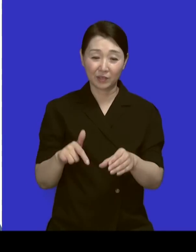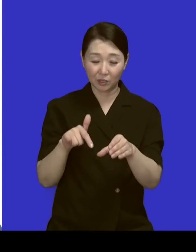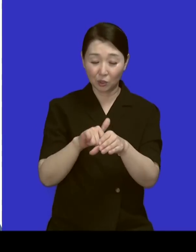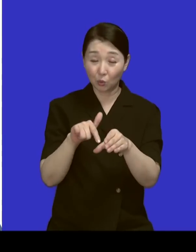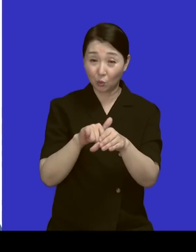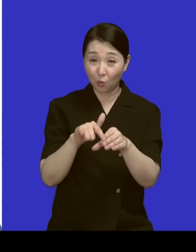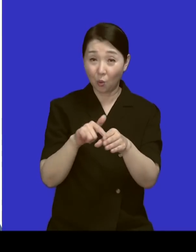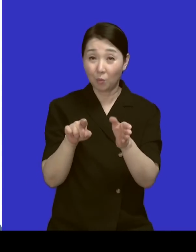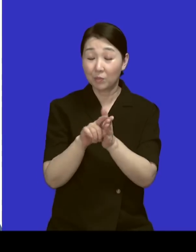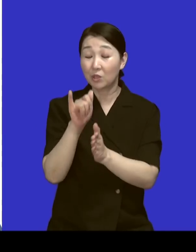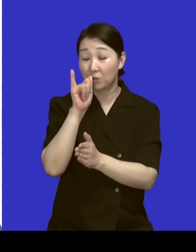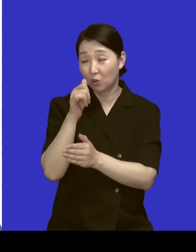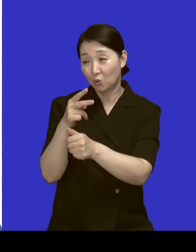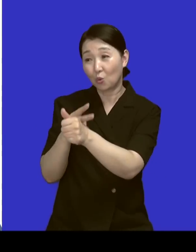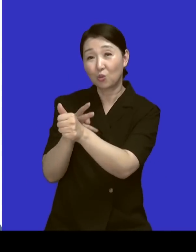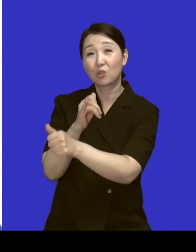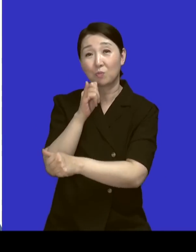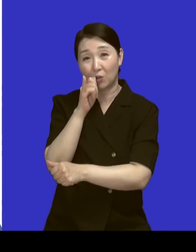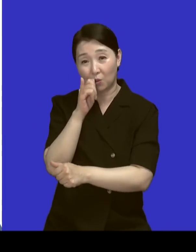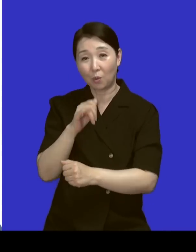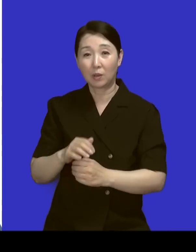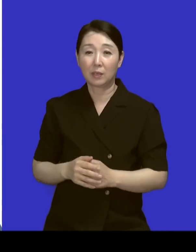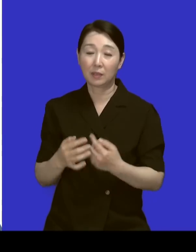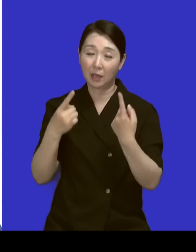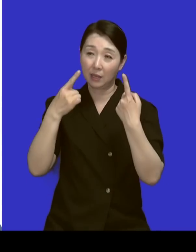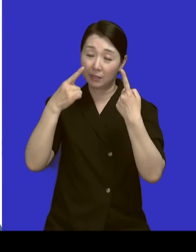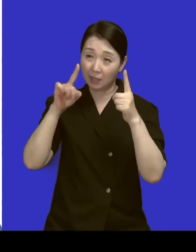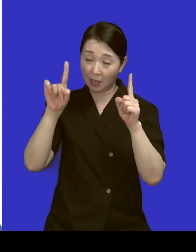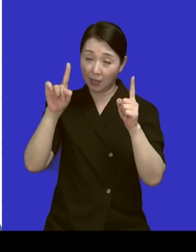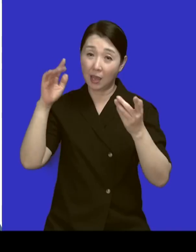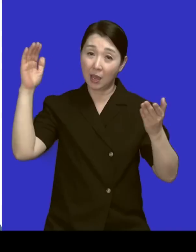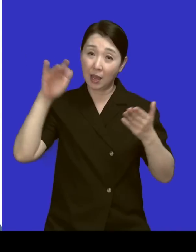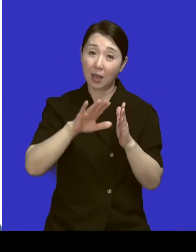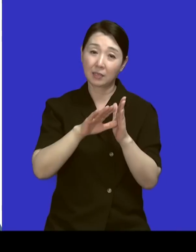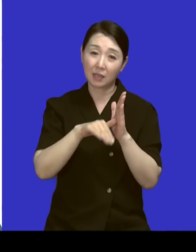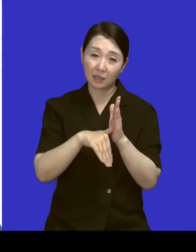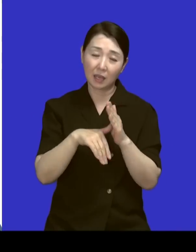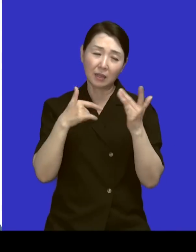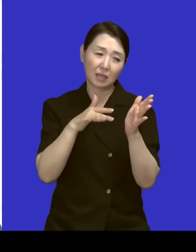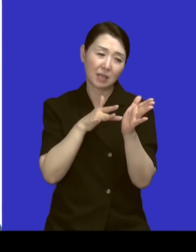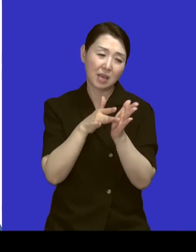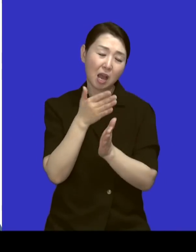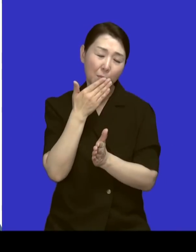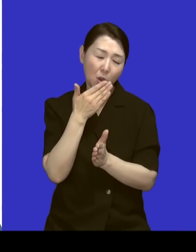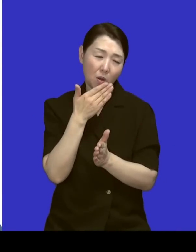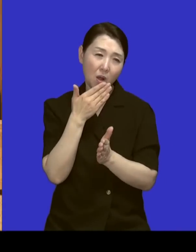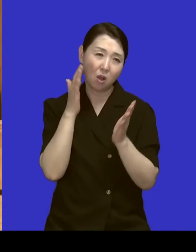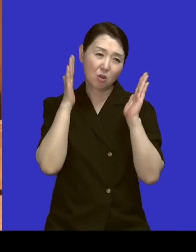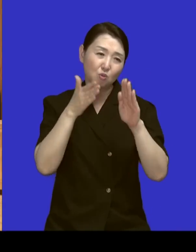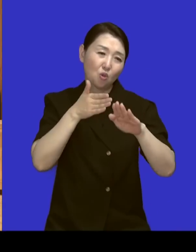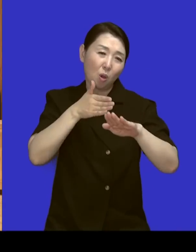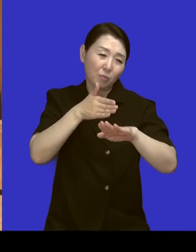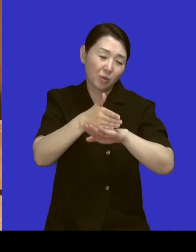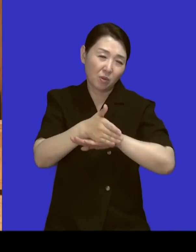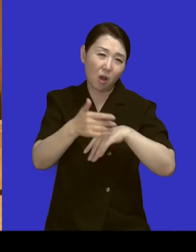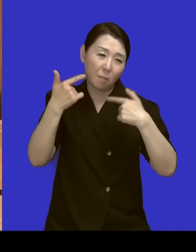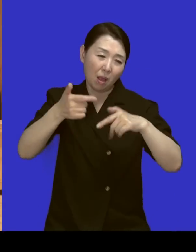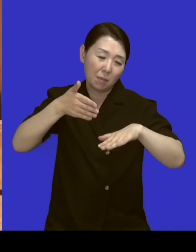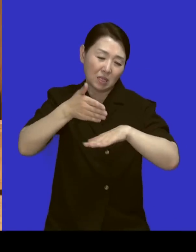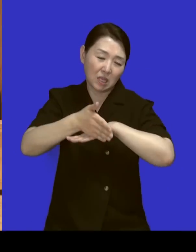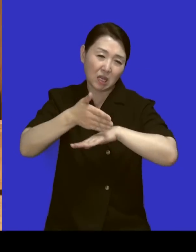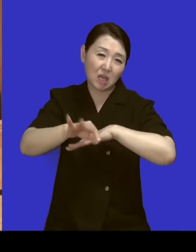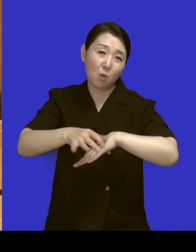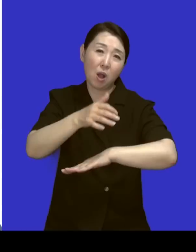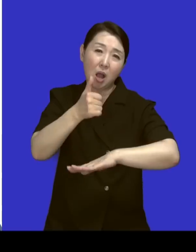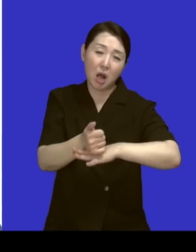가진 교수님이 계셨는데 네. 제가 대학생 때 이제 맨날 약에 취해서 네. 수업에 늦고 지각하고 네. 집중도